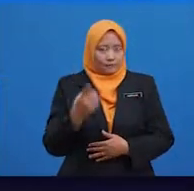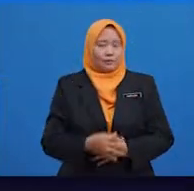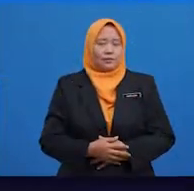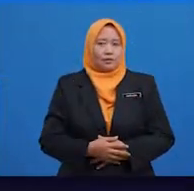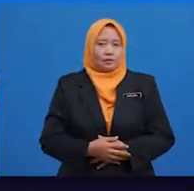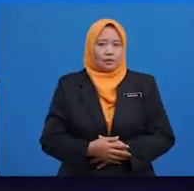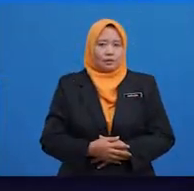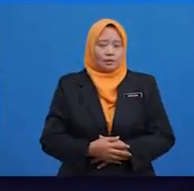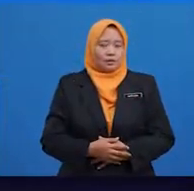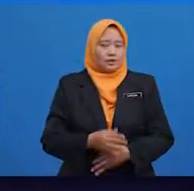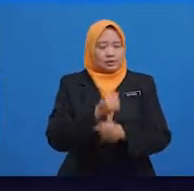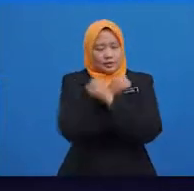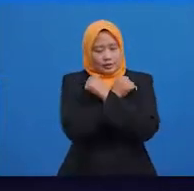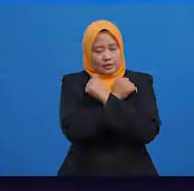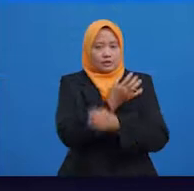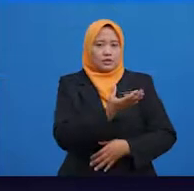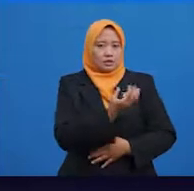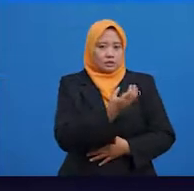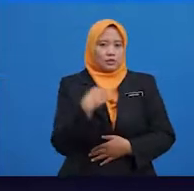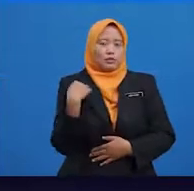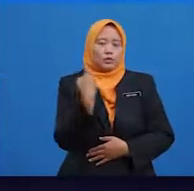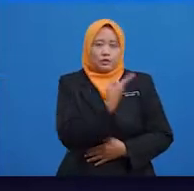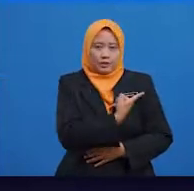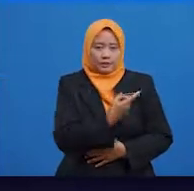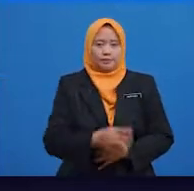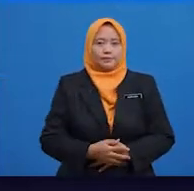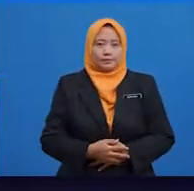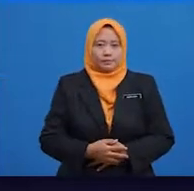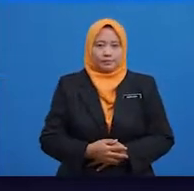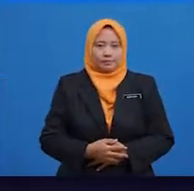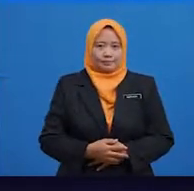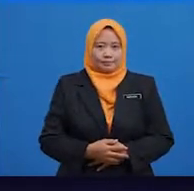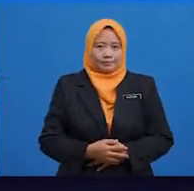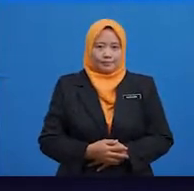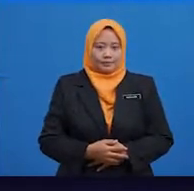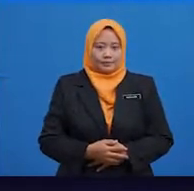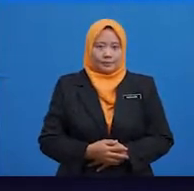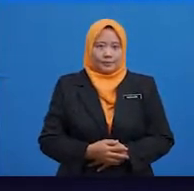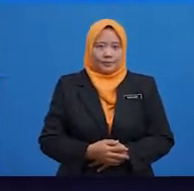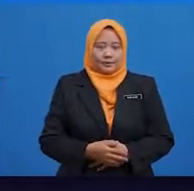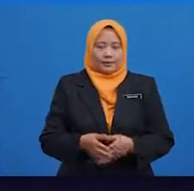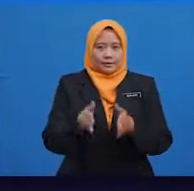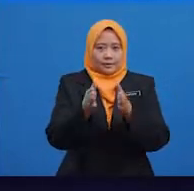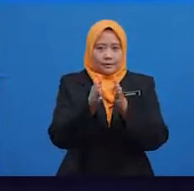kita. Selamat datang ke sesi pembelajaran Maya melalui siaran